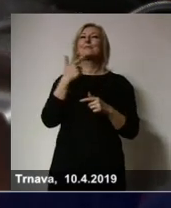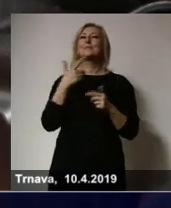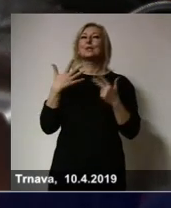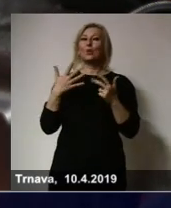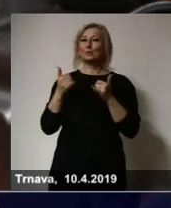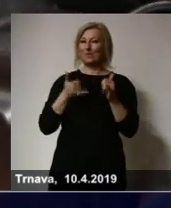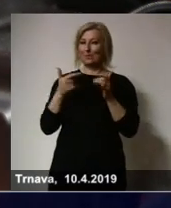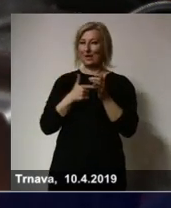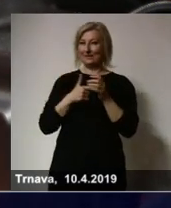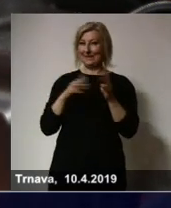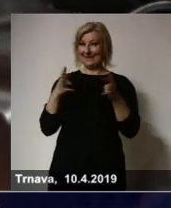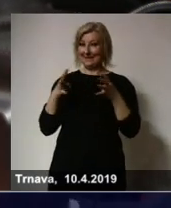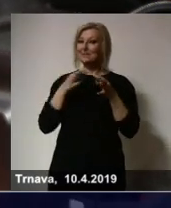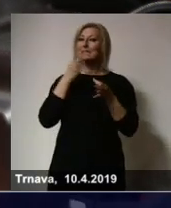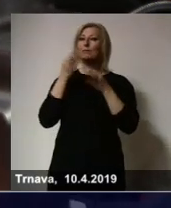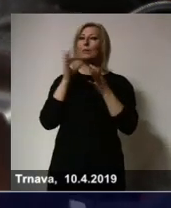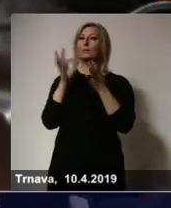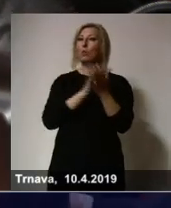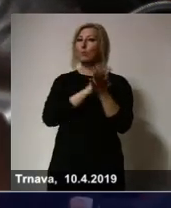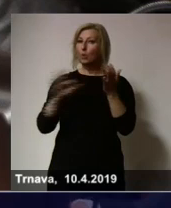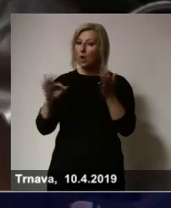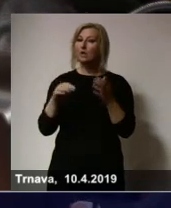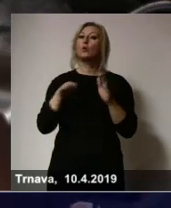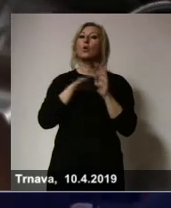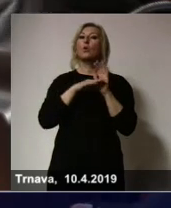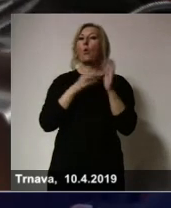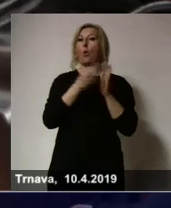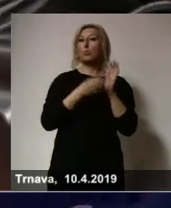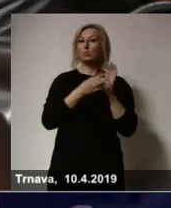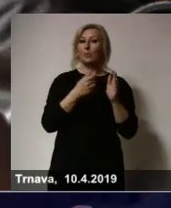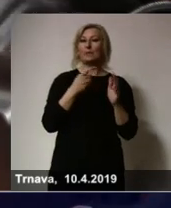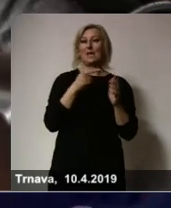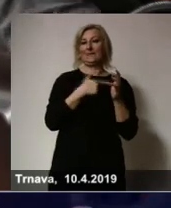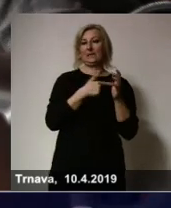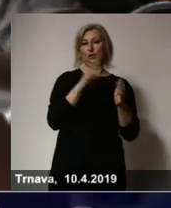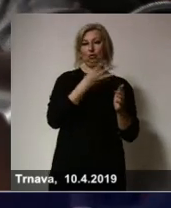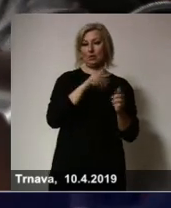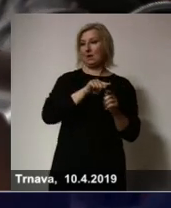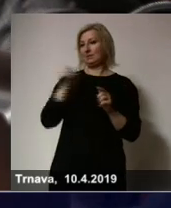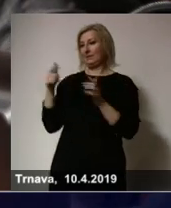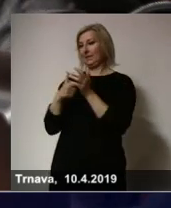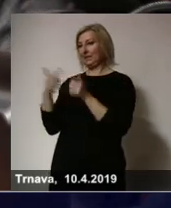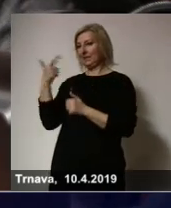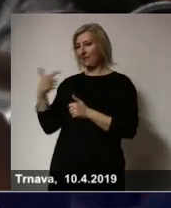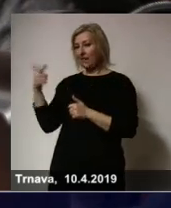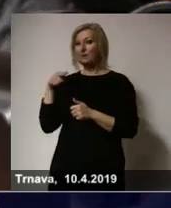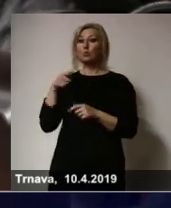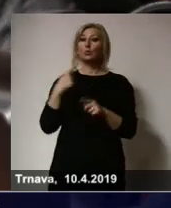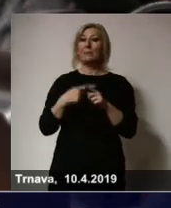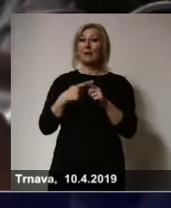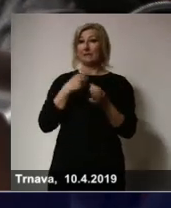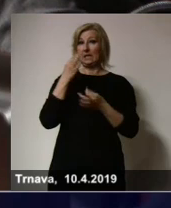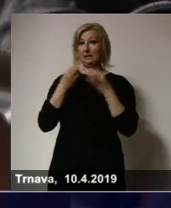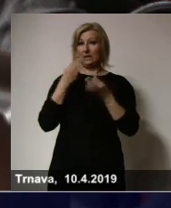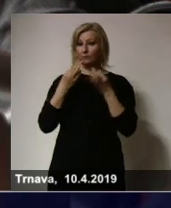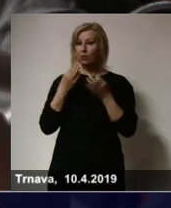28.2.2019 programového obdobia 14 až 20. Toto je pravidelne predkladaná informácia poskytujúca prehľad o